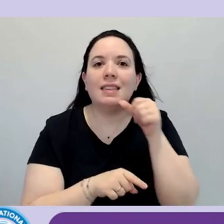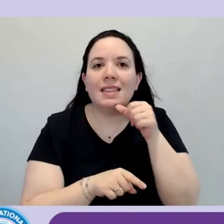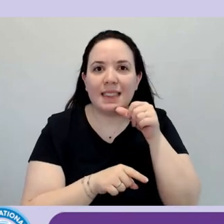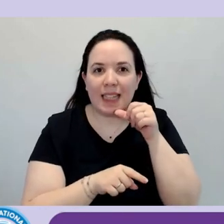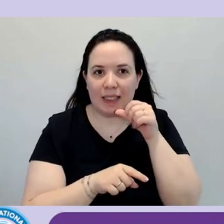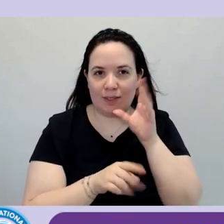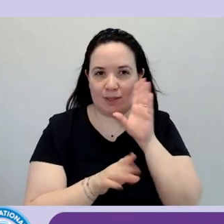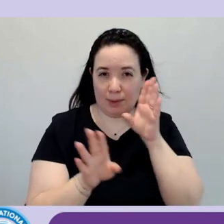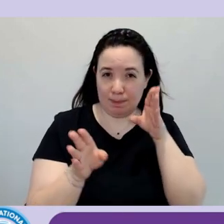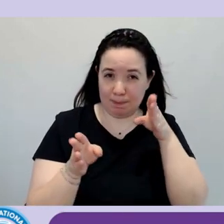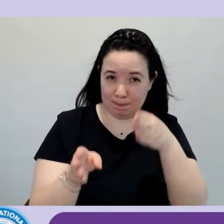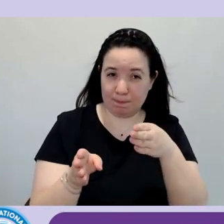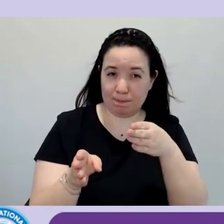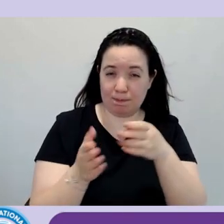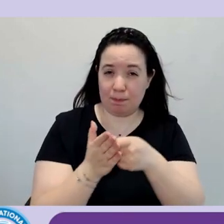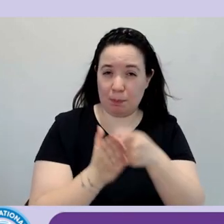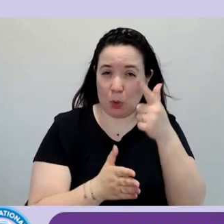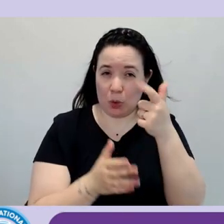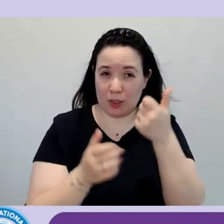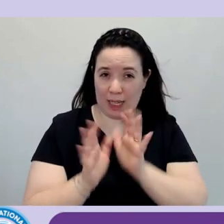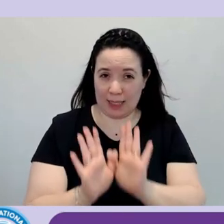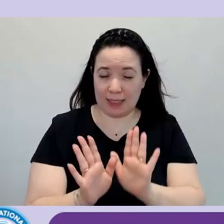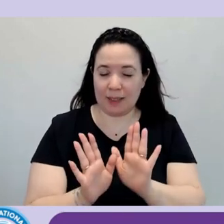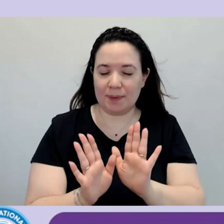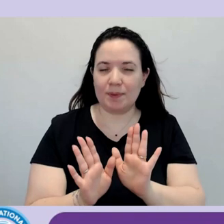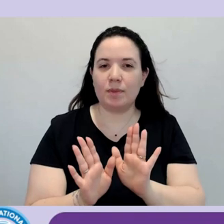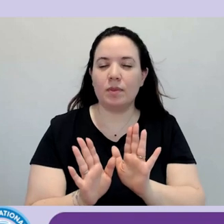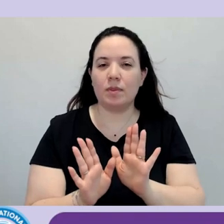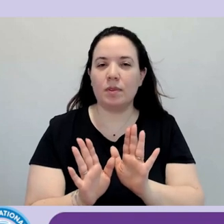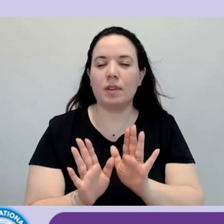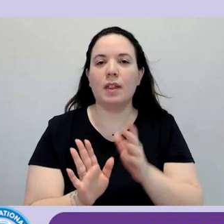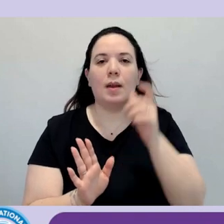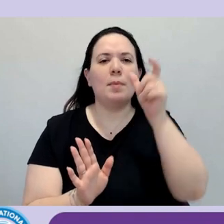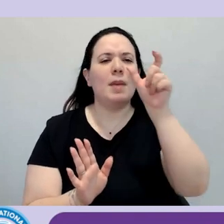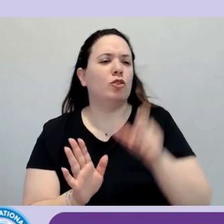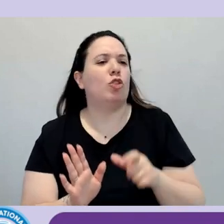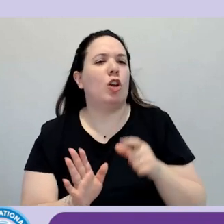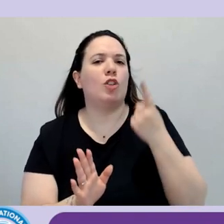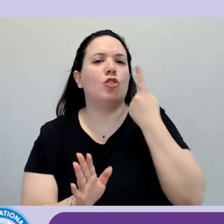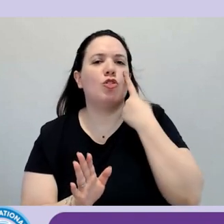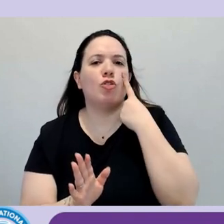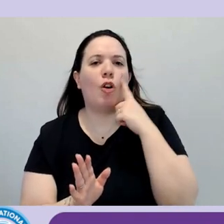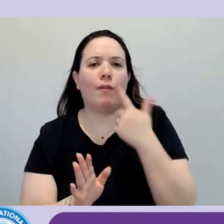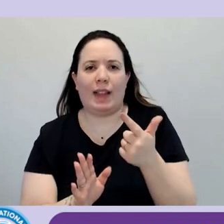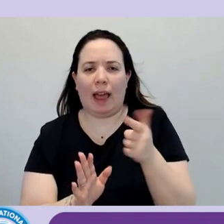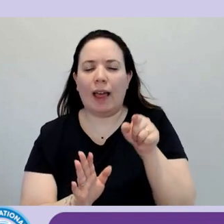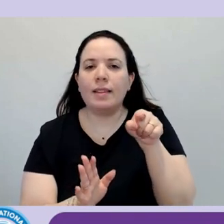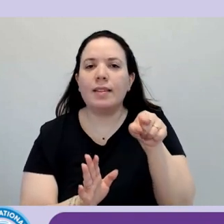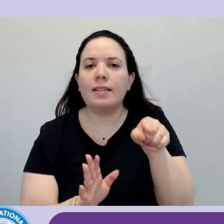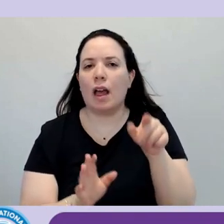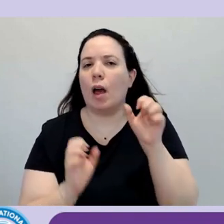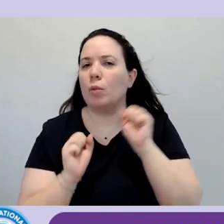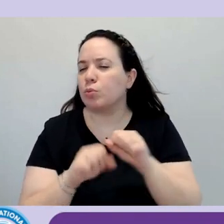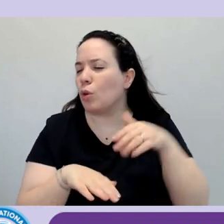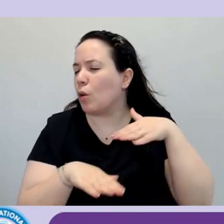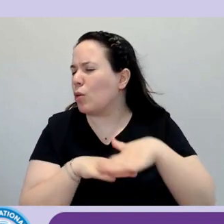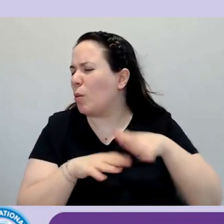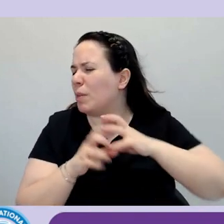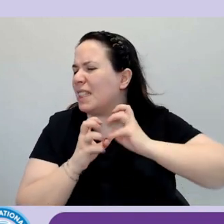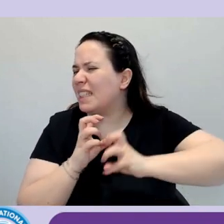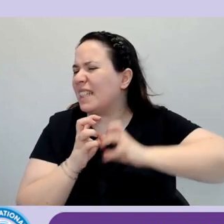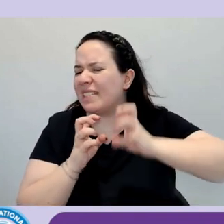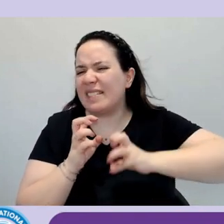aspetto importante e fondamentale cioè il non vedente può avere tutte le competenze possibili e